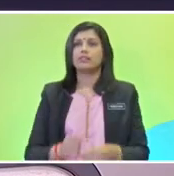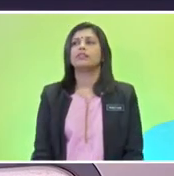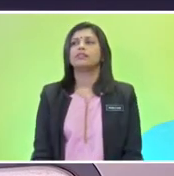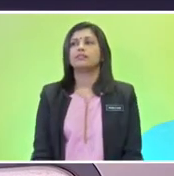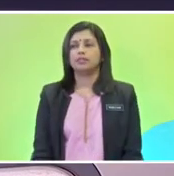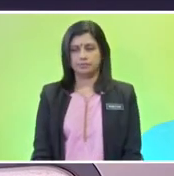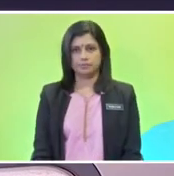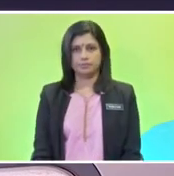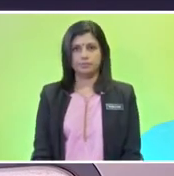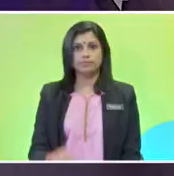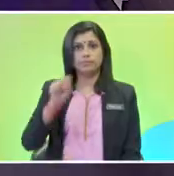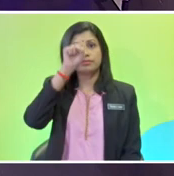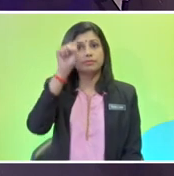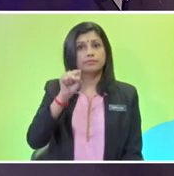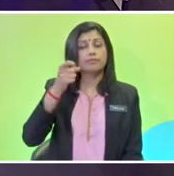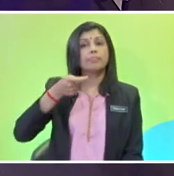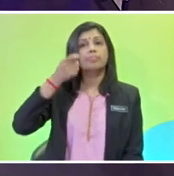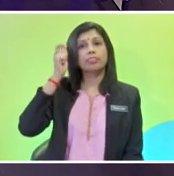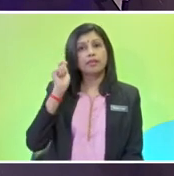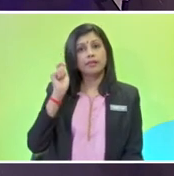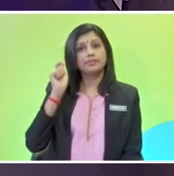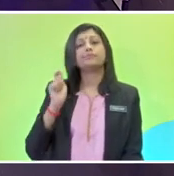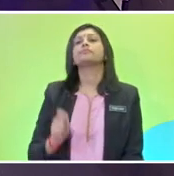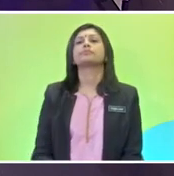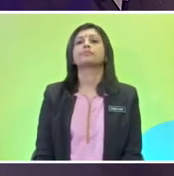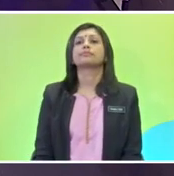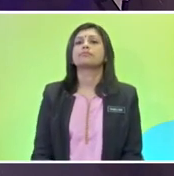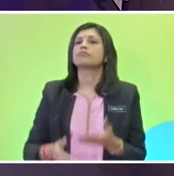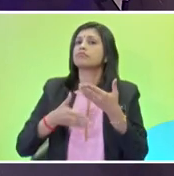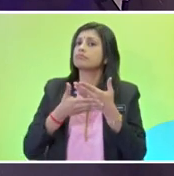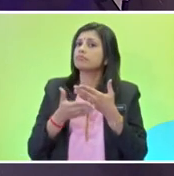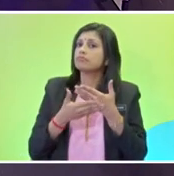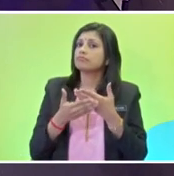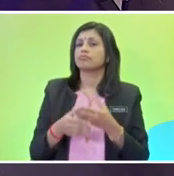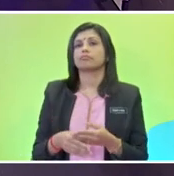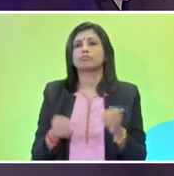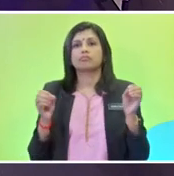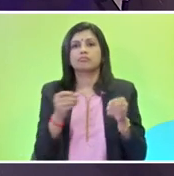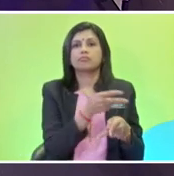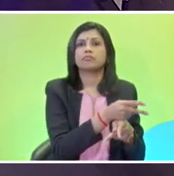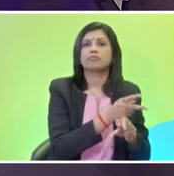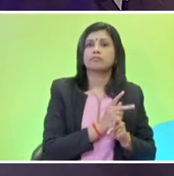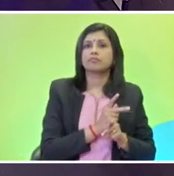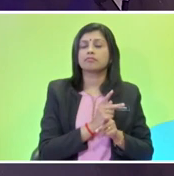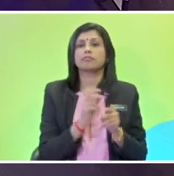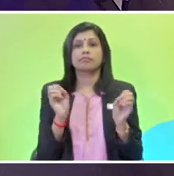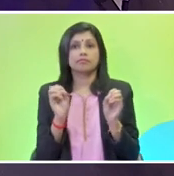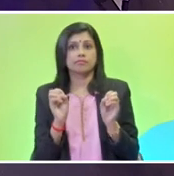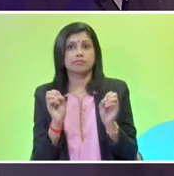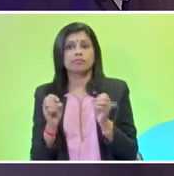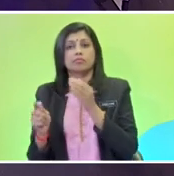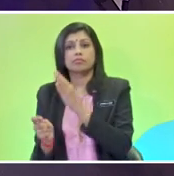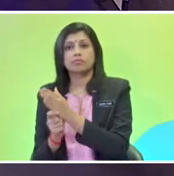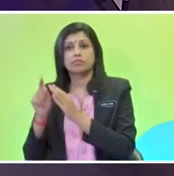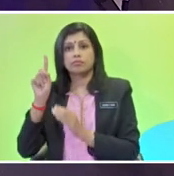macam senang kan? Ya. Tak ada nak pinjam-pinjam, tak ada nak bawa sebelah. Kerana apa-apa yang cikgu saya cakap tadi tu,